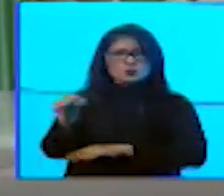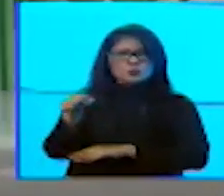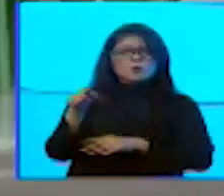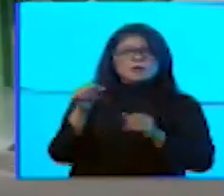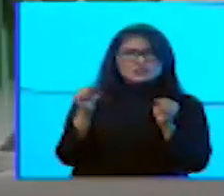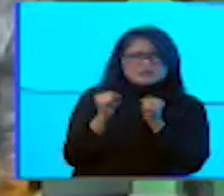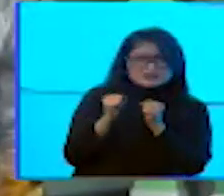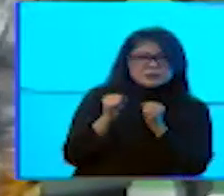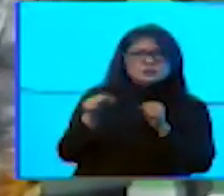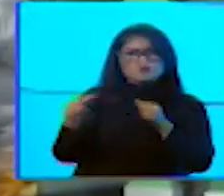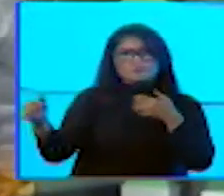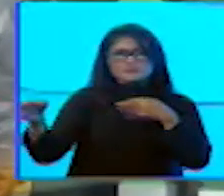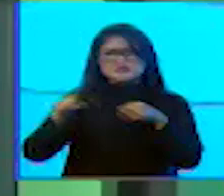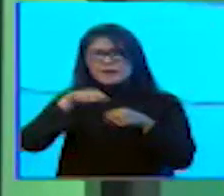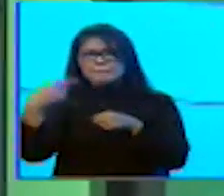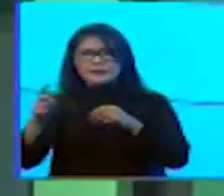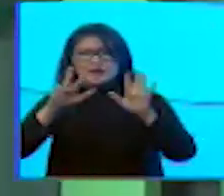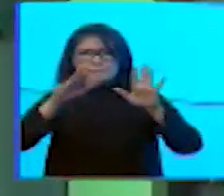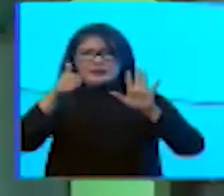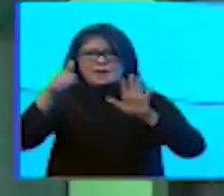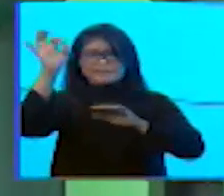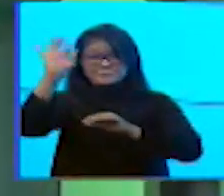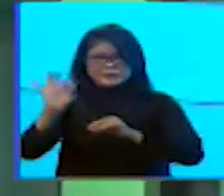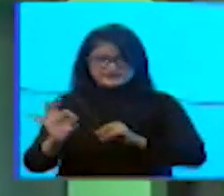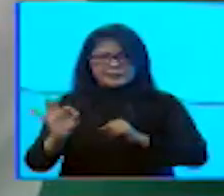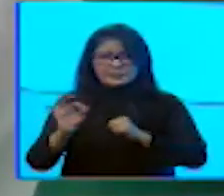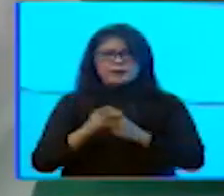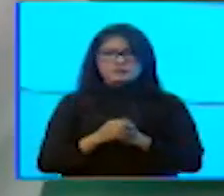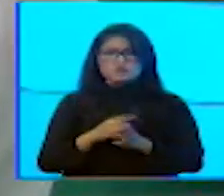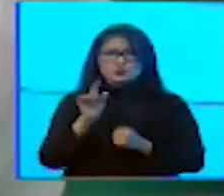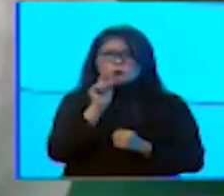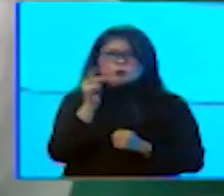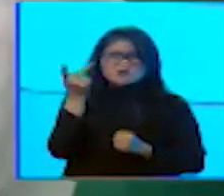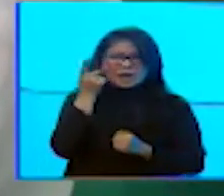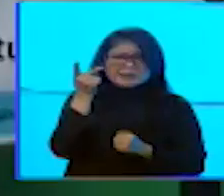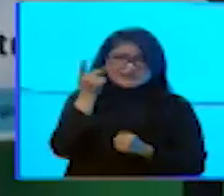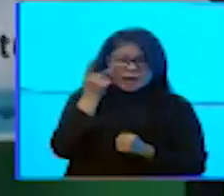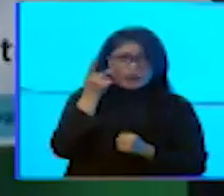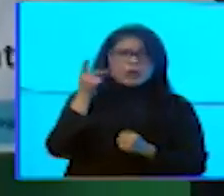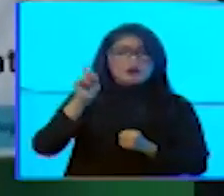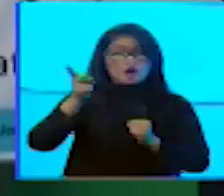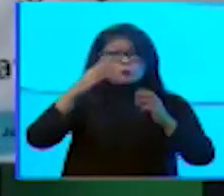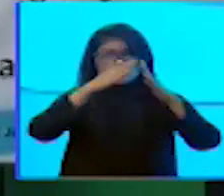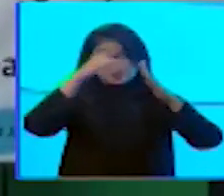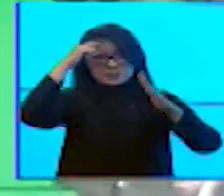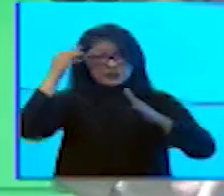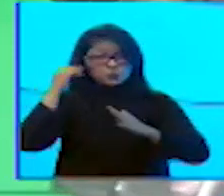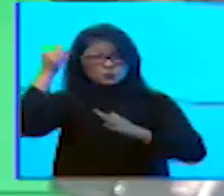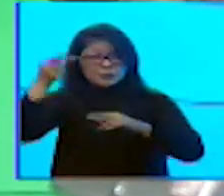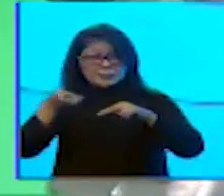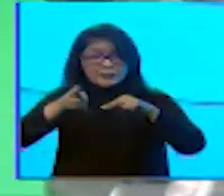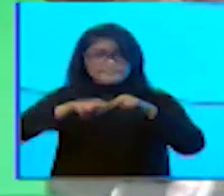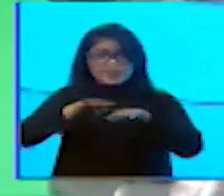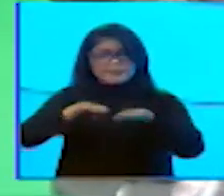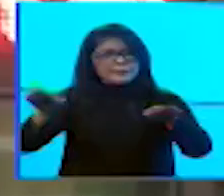IC atau critical telah mendekati angka 80% untuk mengatisipasi pihak rumah sakit rujukan